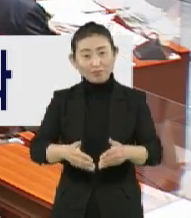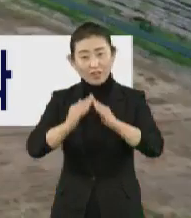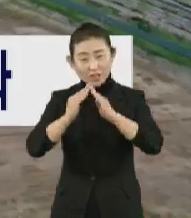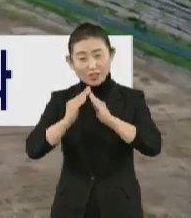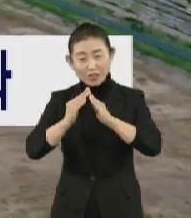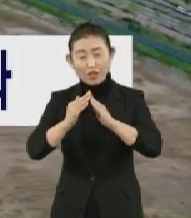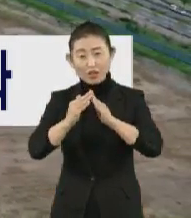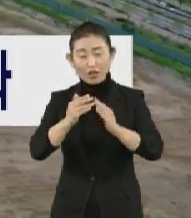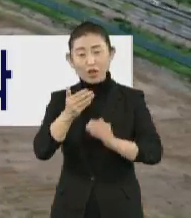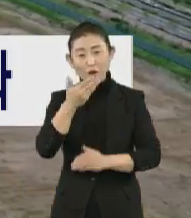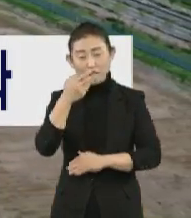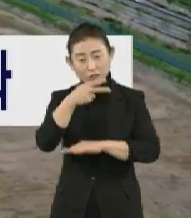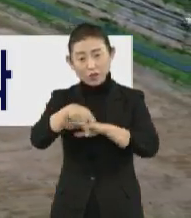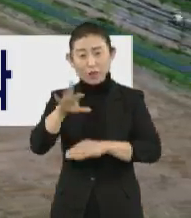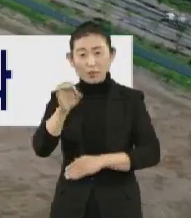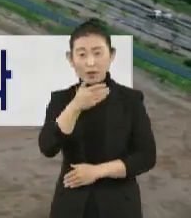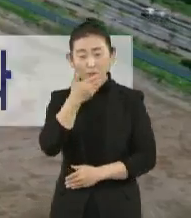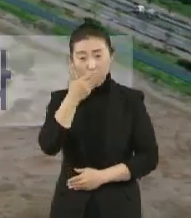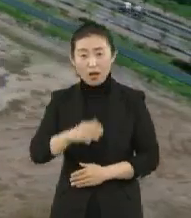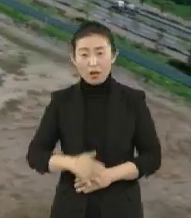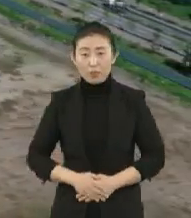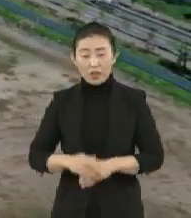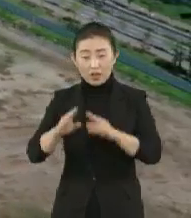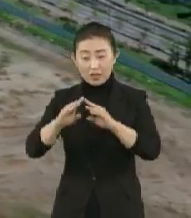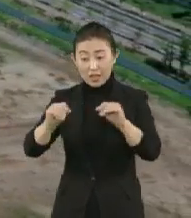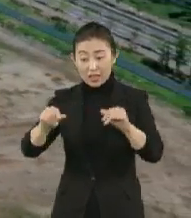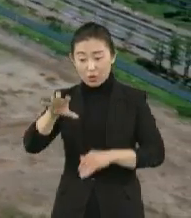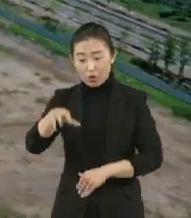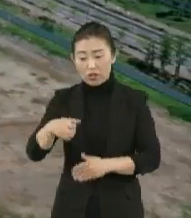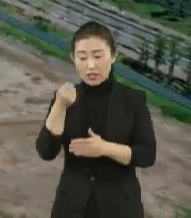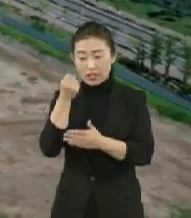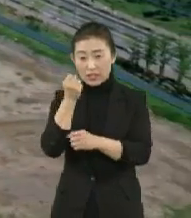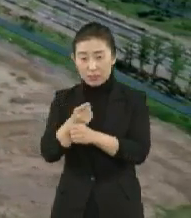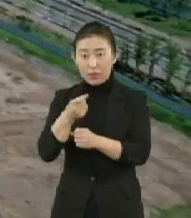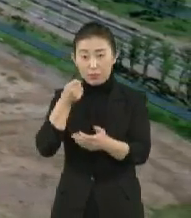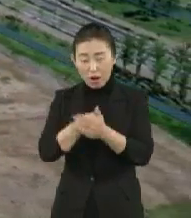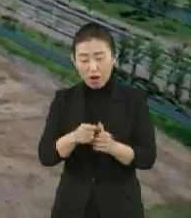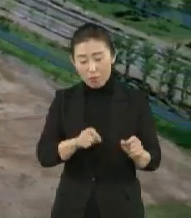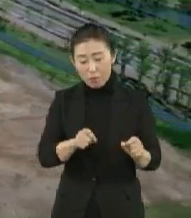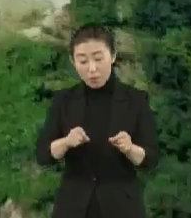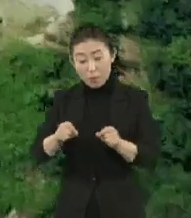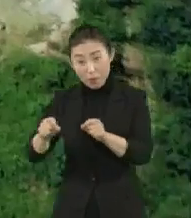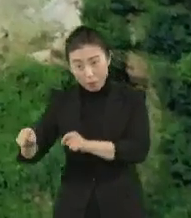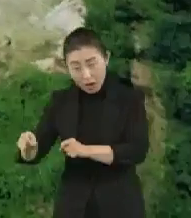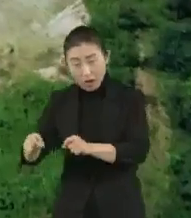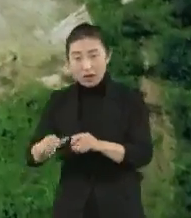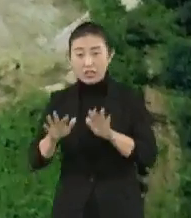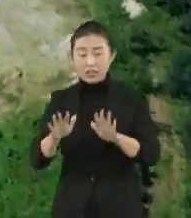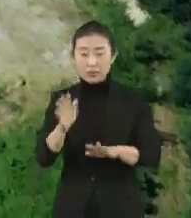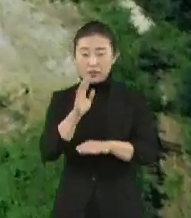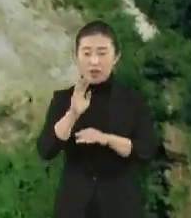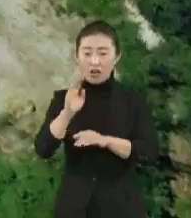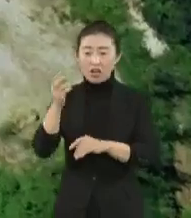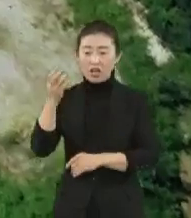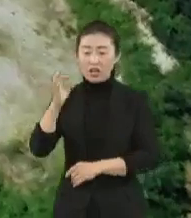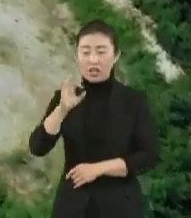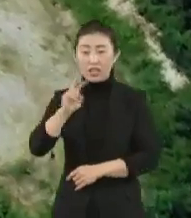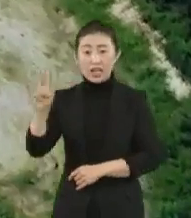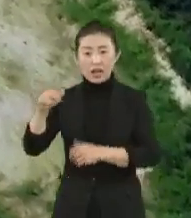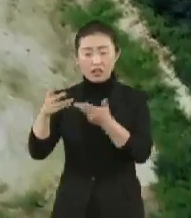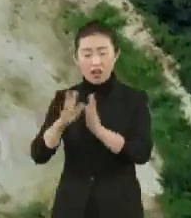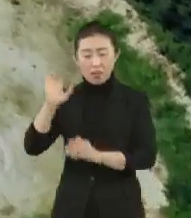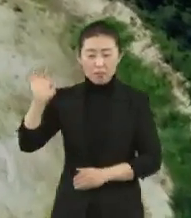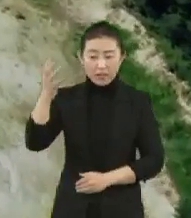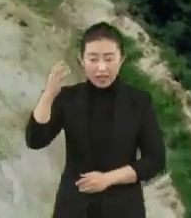있습니다. 정부청사 인근 유보지로 용지만 확정하고 표류했던 국회 이전 계획이 야당 반대라는 큰 산을